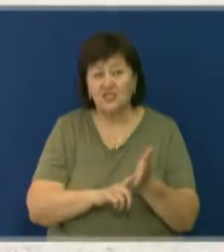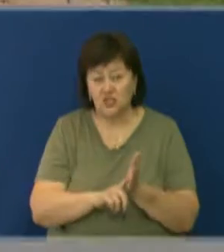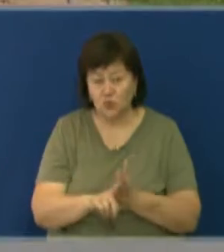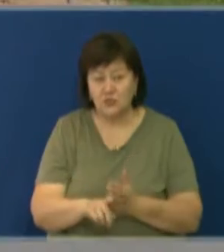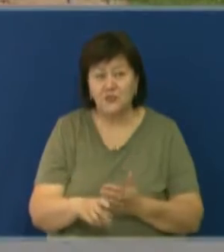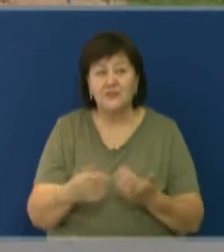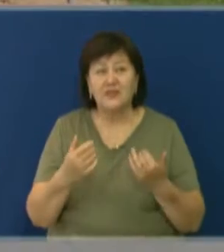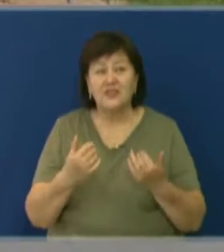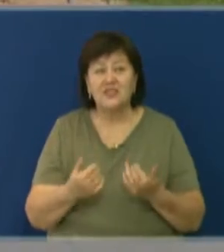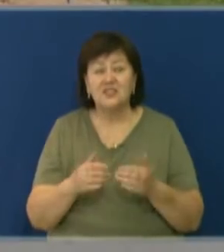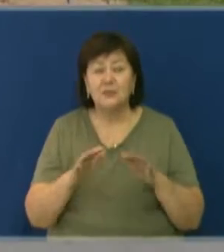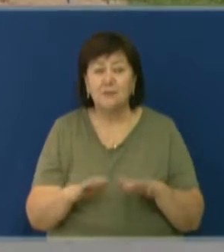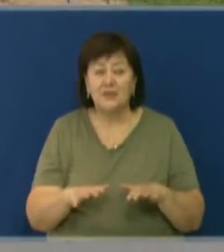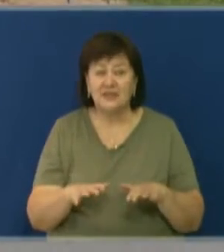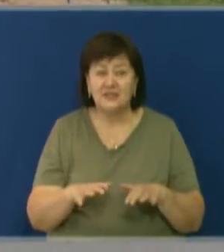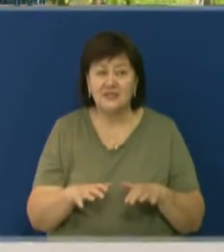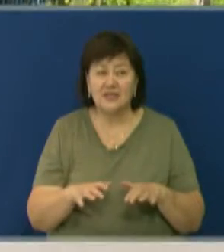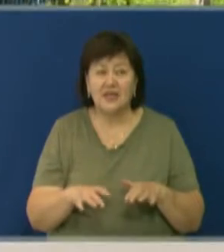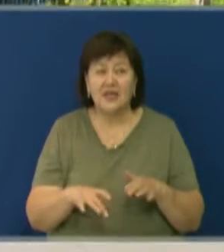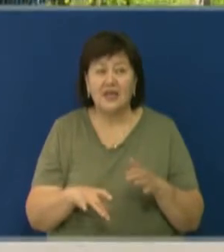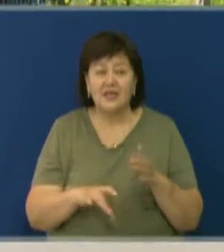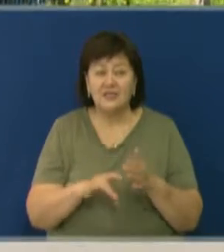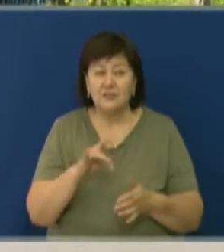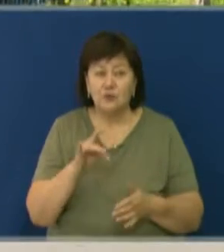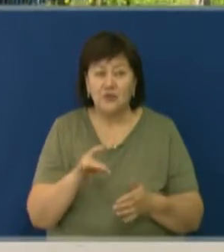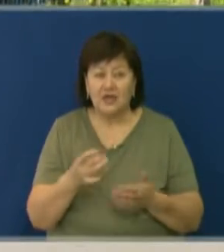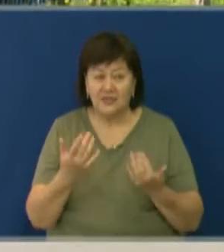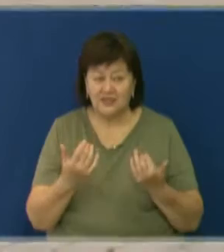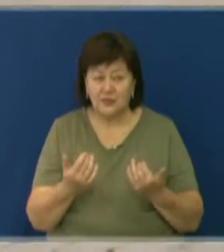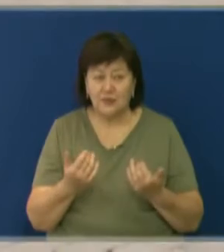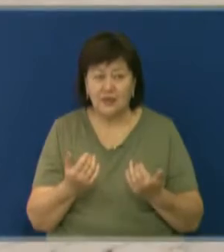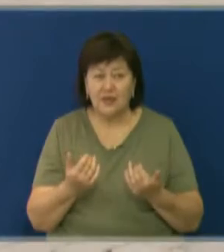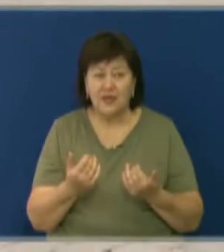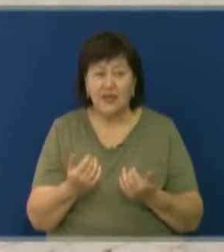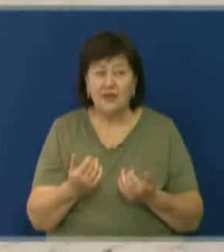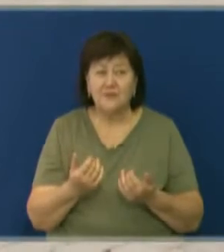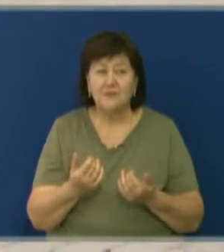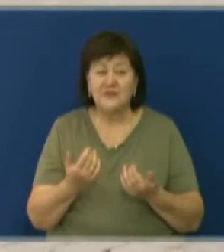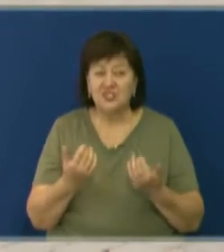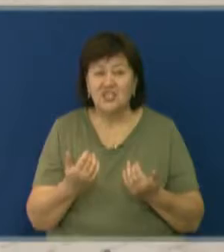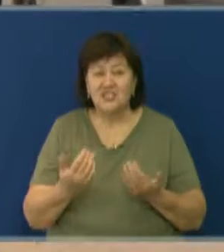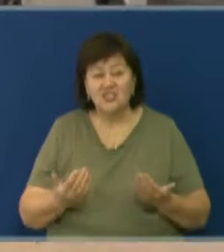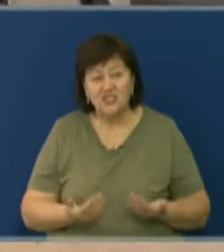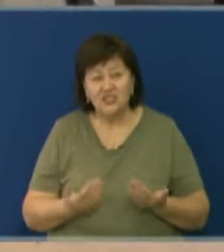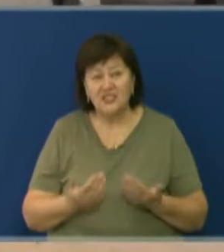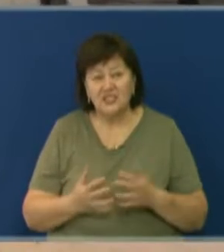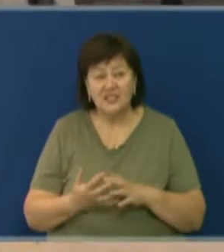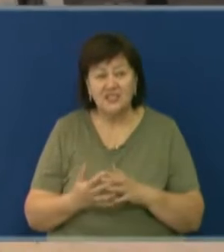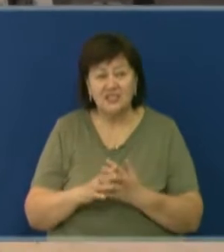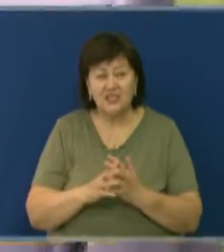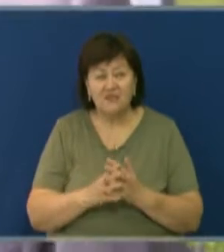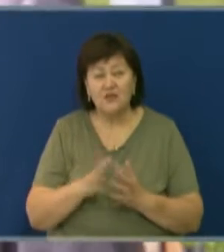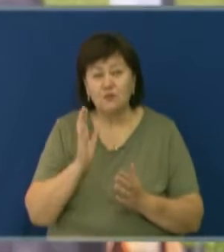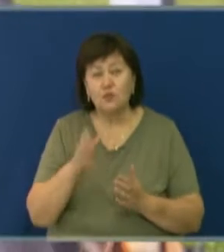арқылы жергілікті мәслихат депутаттарының шешімімен сайланып келсе, енді елді мекен басшысын тұрғындар тікелей дауыс беру арқылы